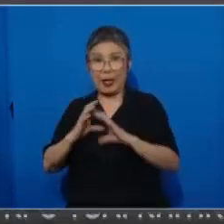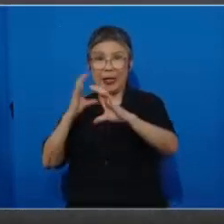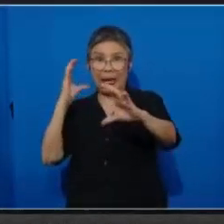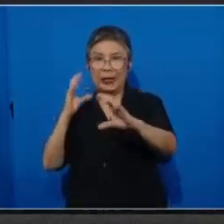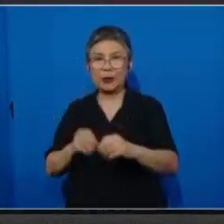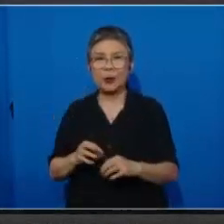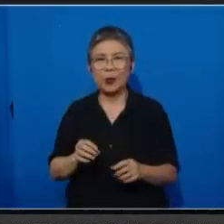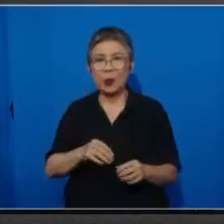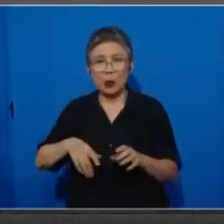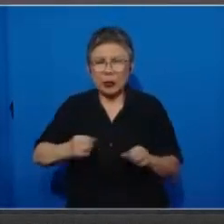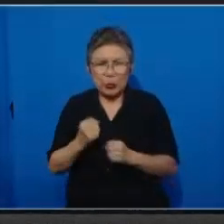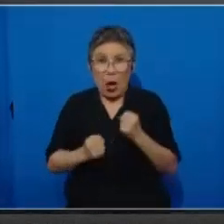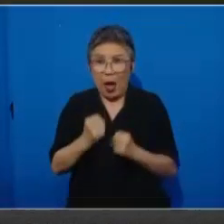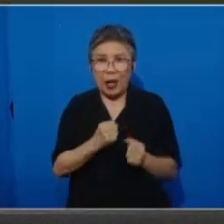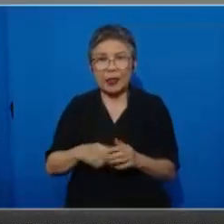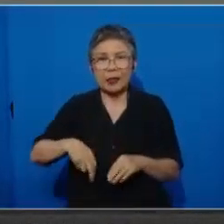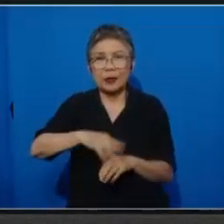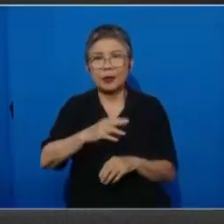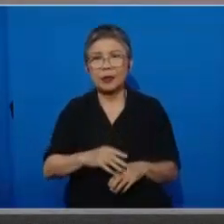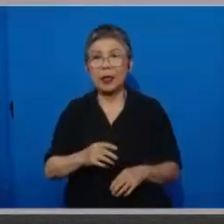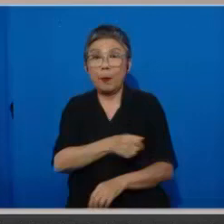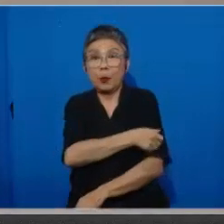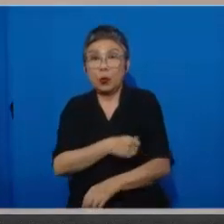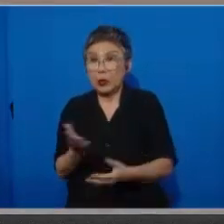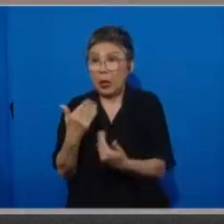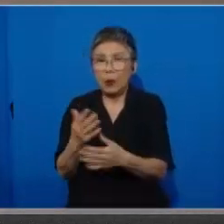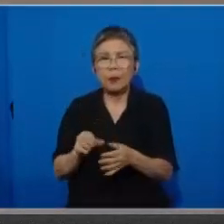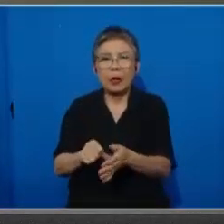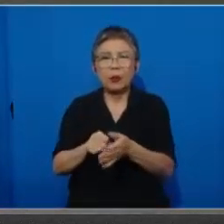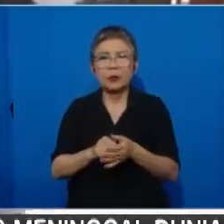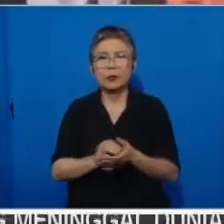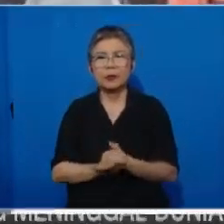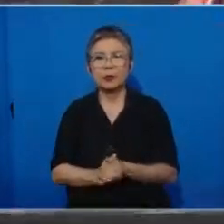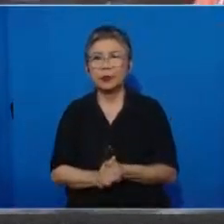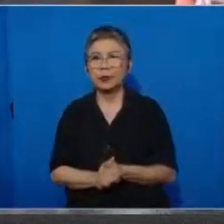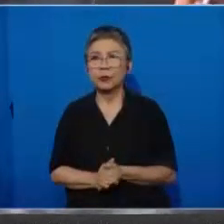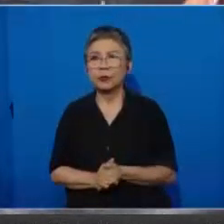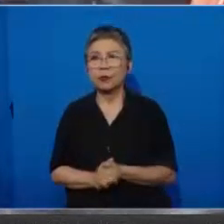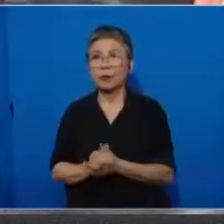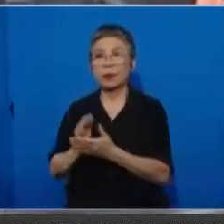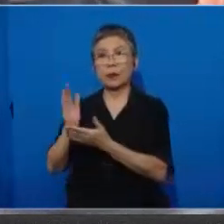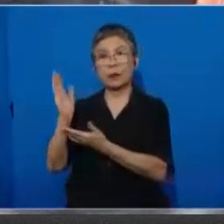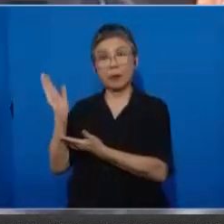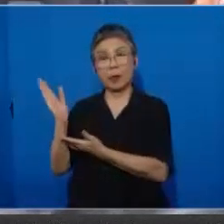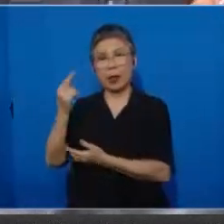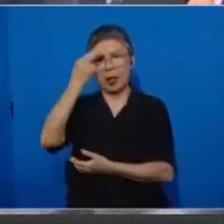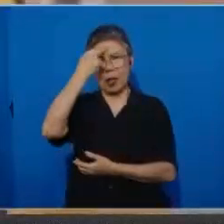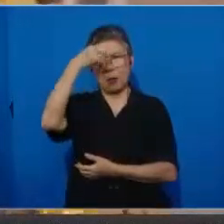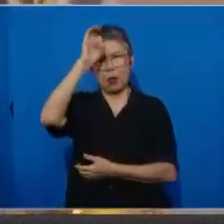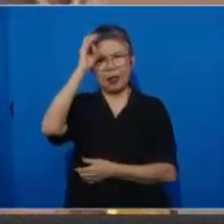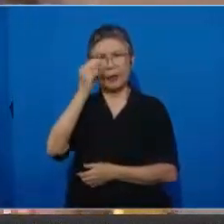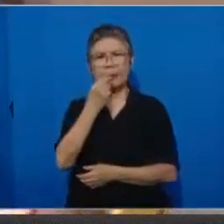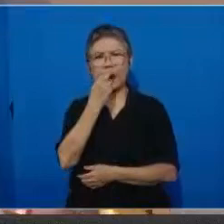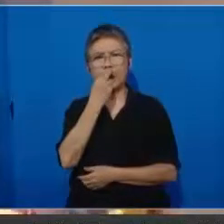dari gerbong kereta menyelamatkan diri dibantu sejumlah petugas dan penumpang lain. Dari keterangan Kapolresta Bandung, Kombes